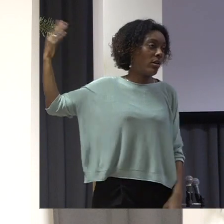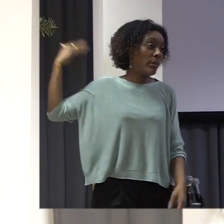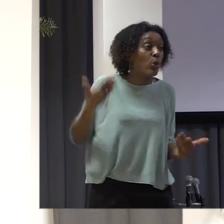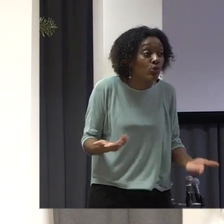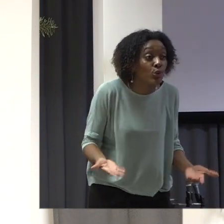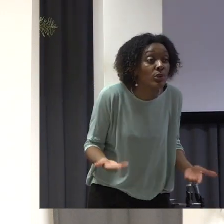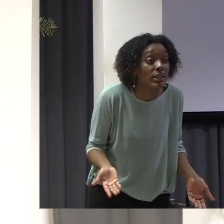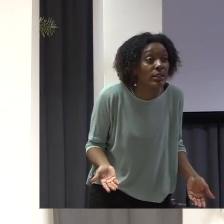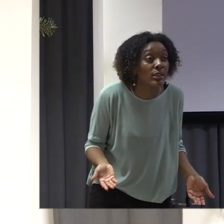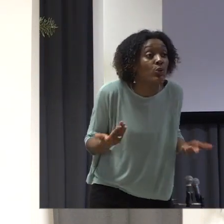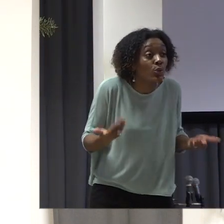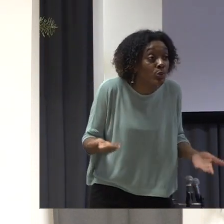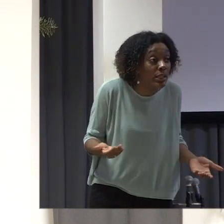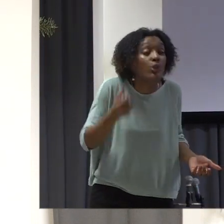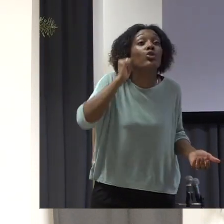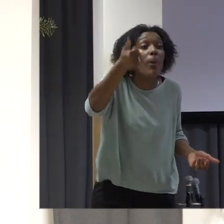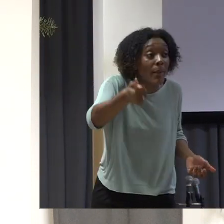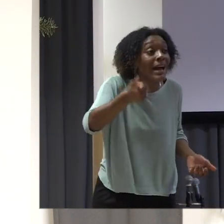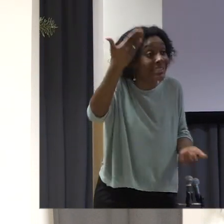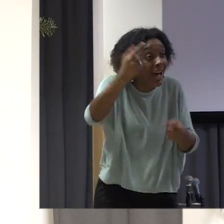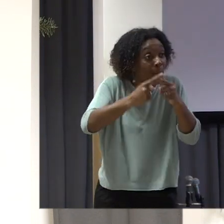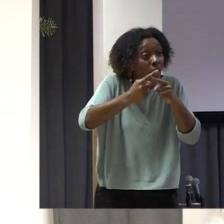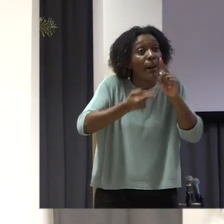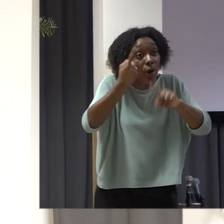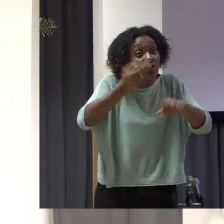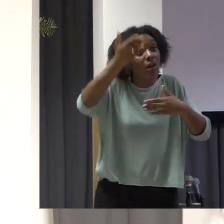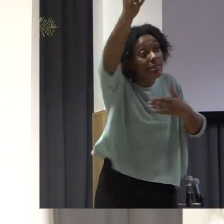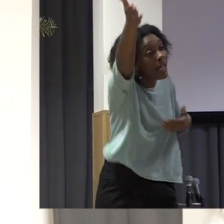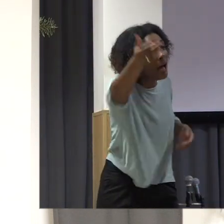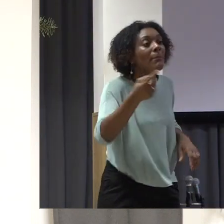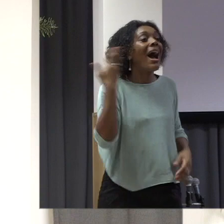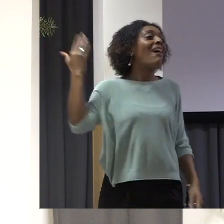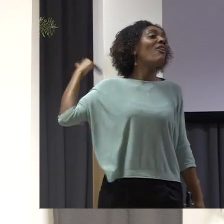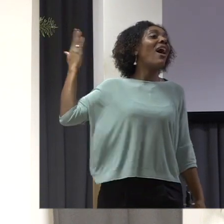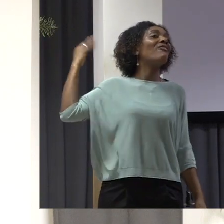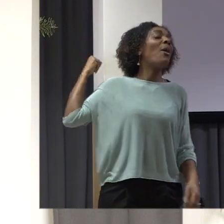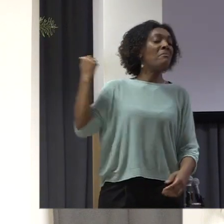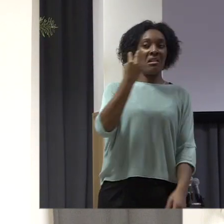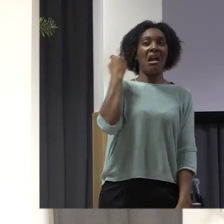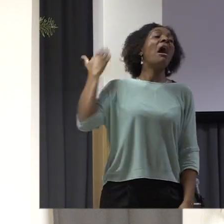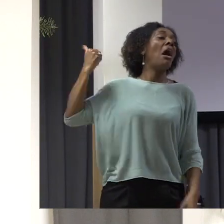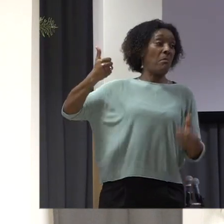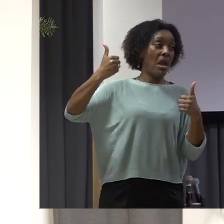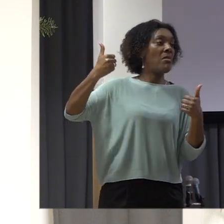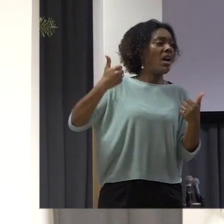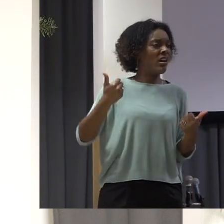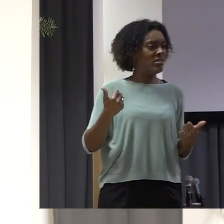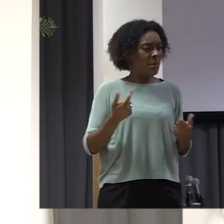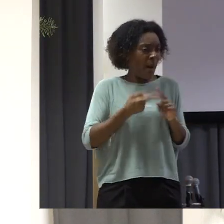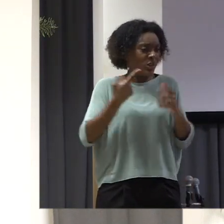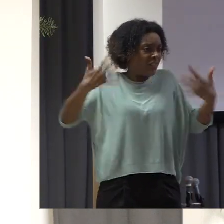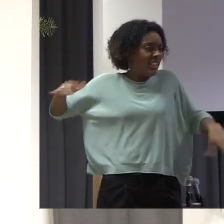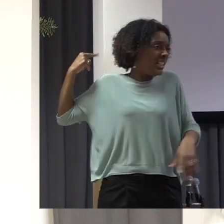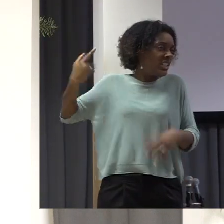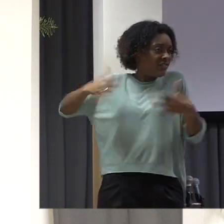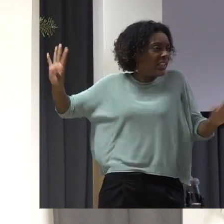aujourd'hui. C'est ce qui est demain. C'est comment nous allons être après-demain. C'est cela qui importe. Et regardez ce que Paul peut